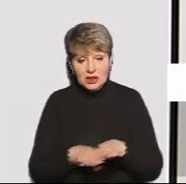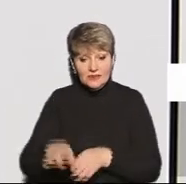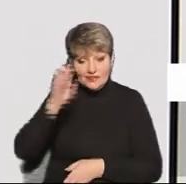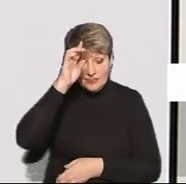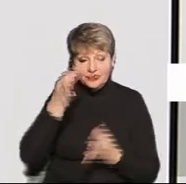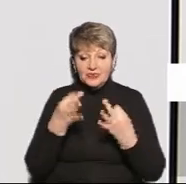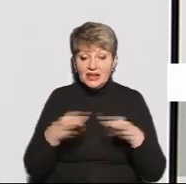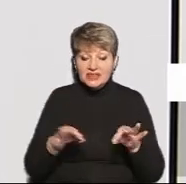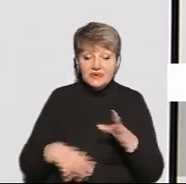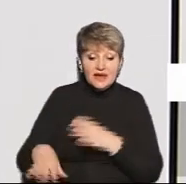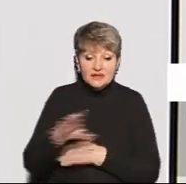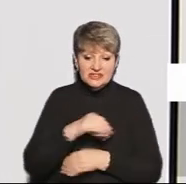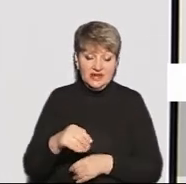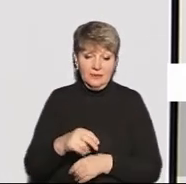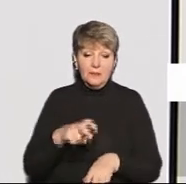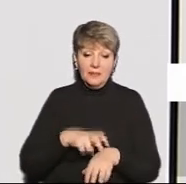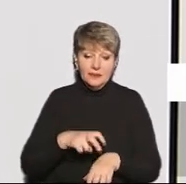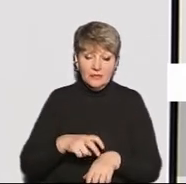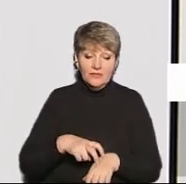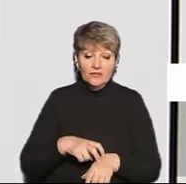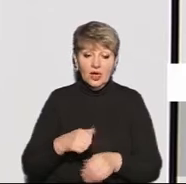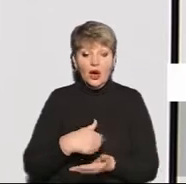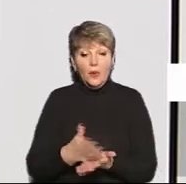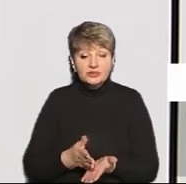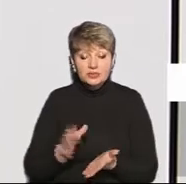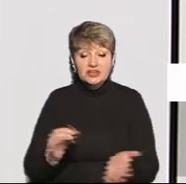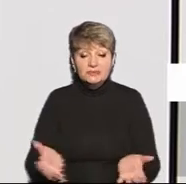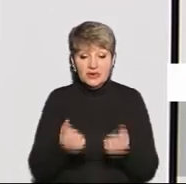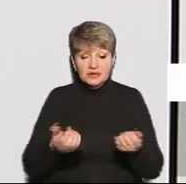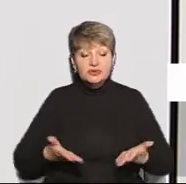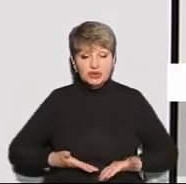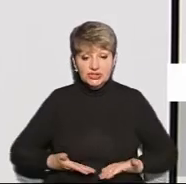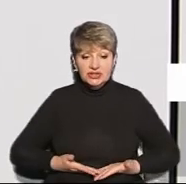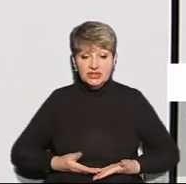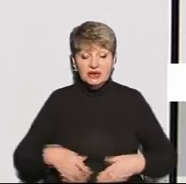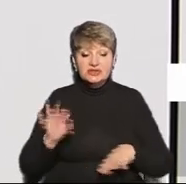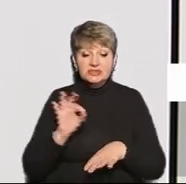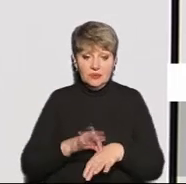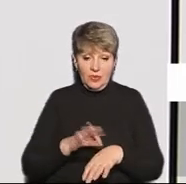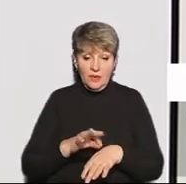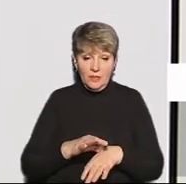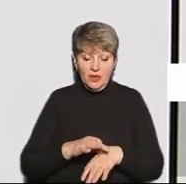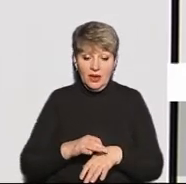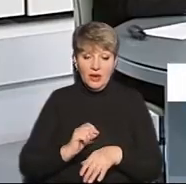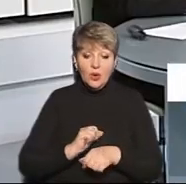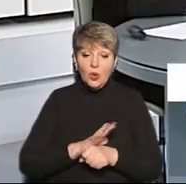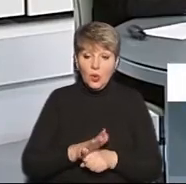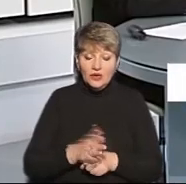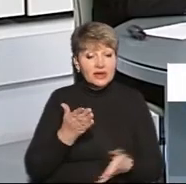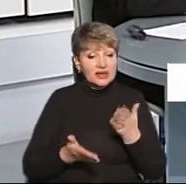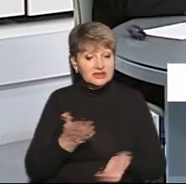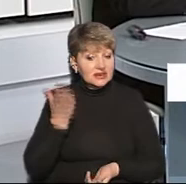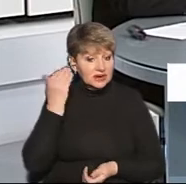дозволяється всім медичним працівникам працювати, обслуговувати і рятувати життя саме з хворобою COVID-19. Якщо раніше це були